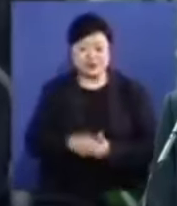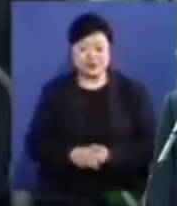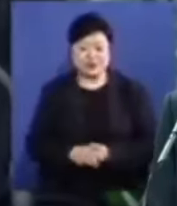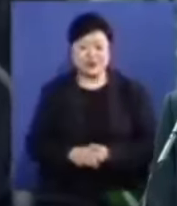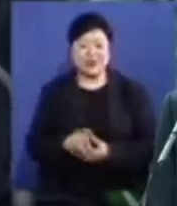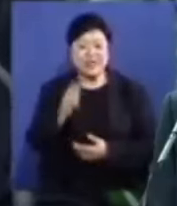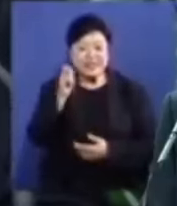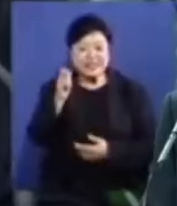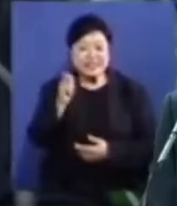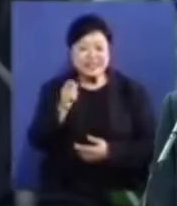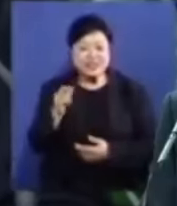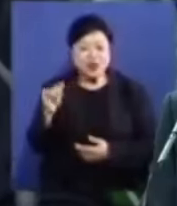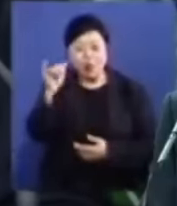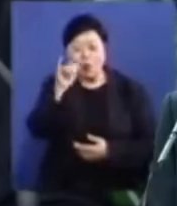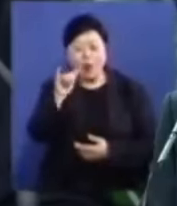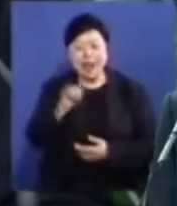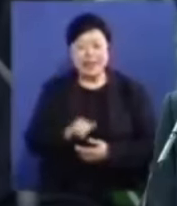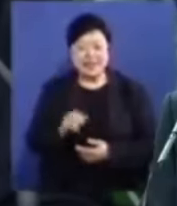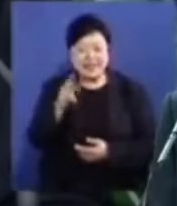그룹 김태연